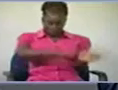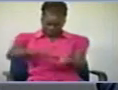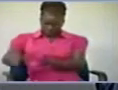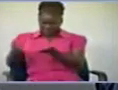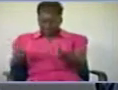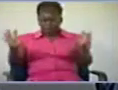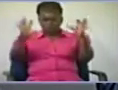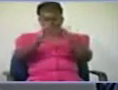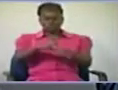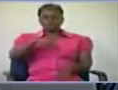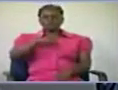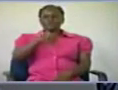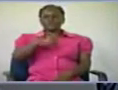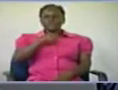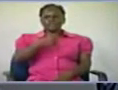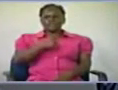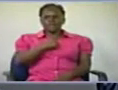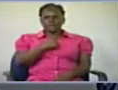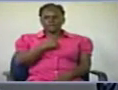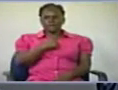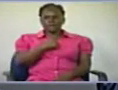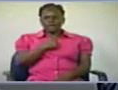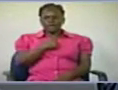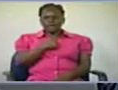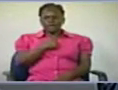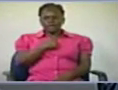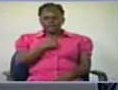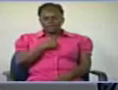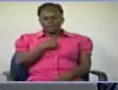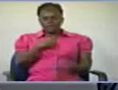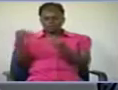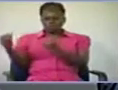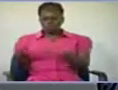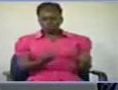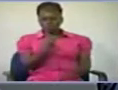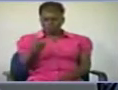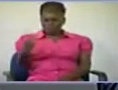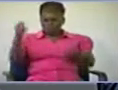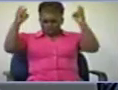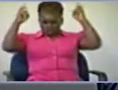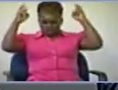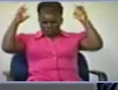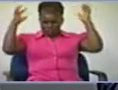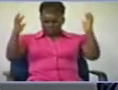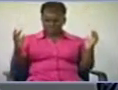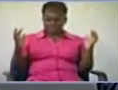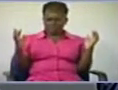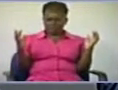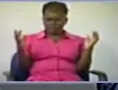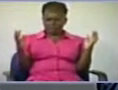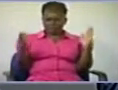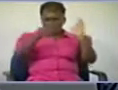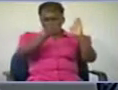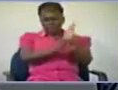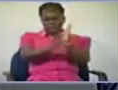Najiunga nao wageni wangu studioni ambapo ningependa kuwatambulisha mmoja baada ya mwingine. Mada kuu ikiwa basi ni kuhusiana na mtaala